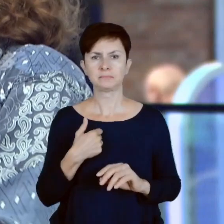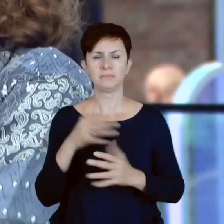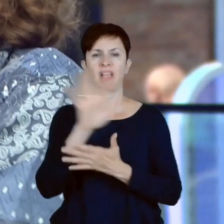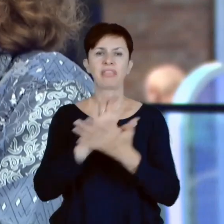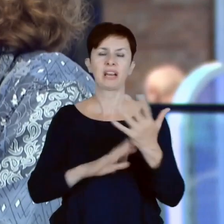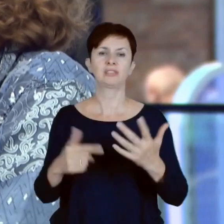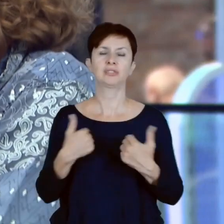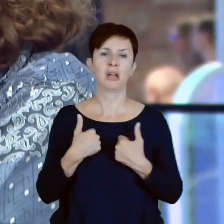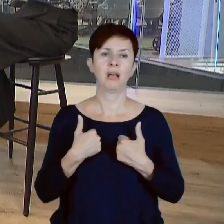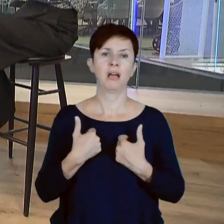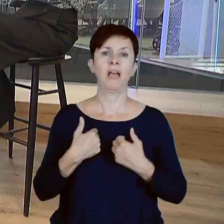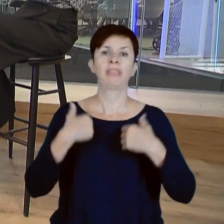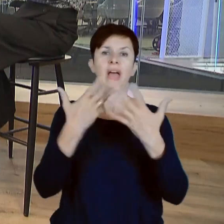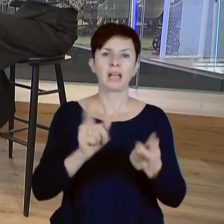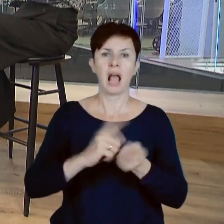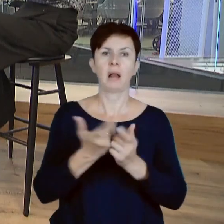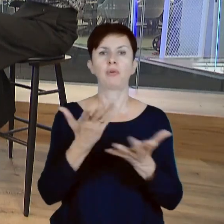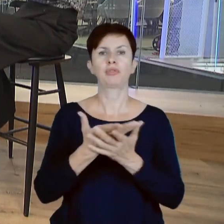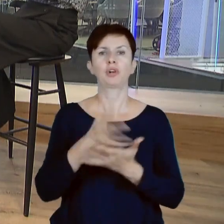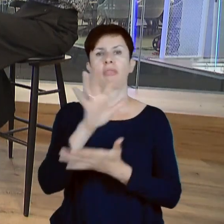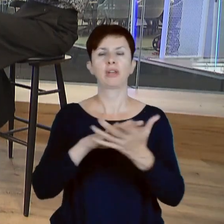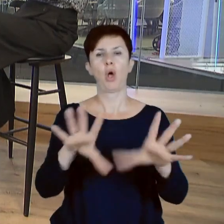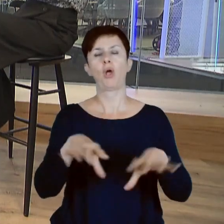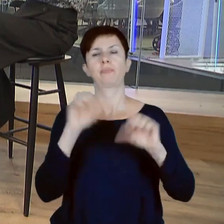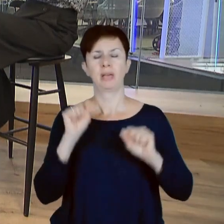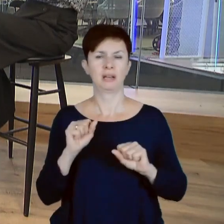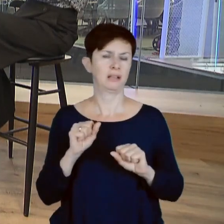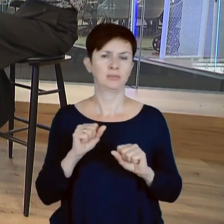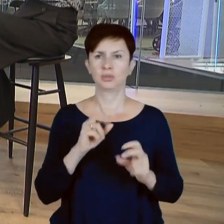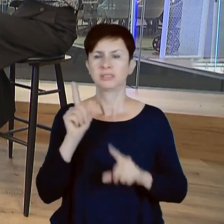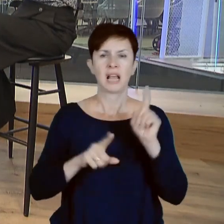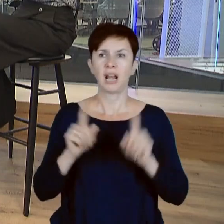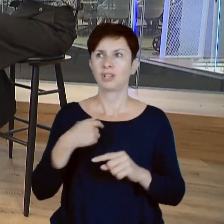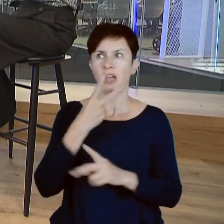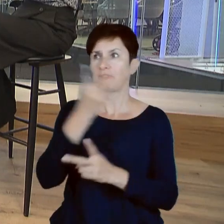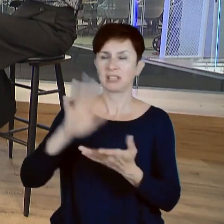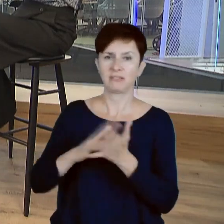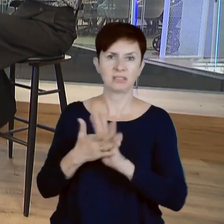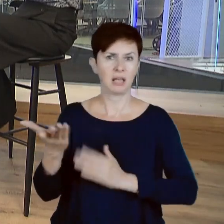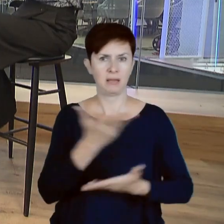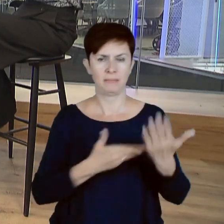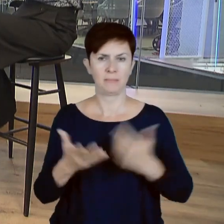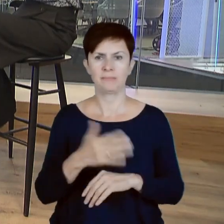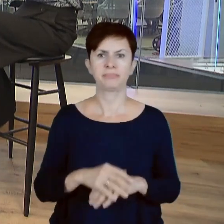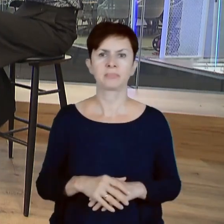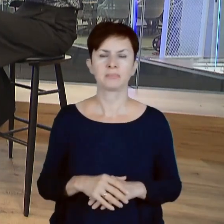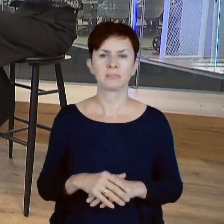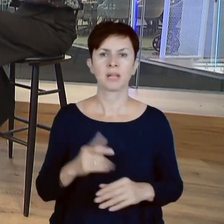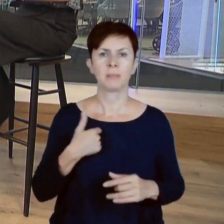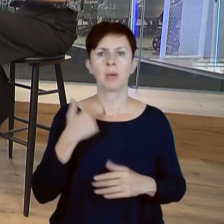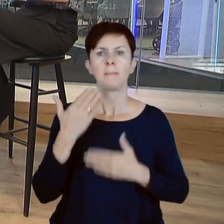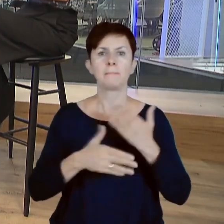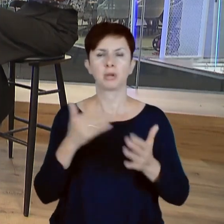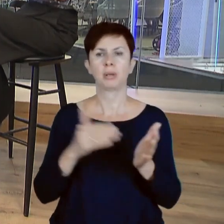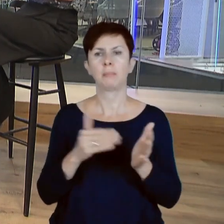być trochę inna, to znaczy nasza potrzeba przetwarzania informacji gdzieś się kończy i potrzebujemy gdzieś zobaczyć odpoczynek,